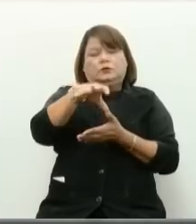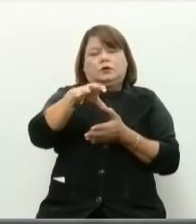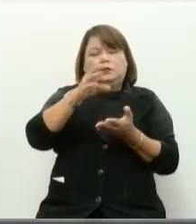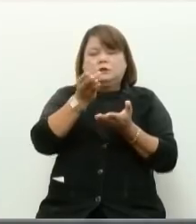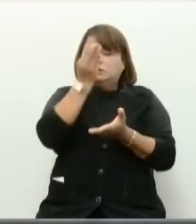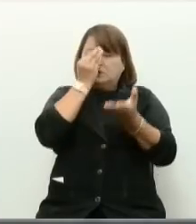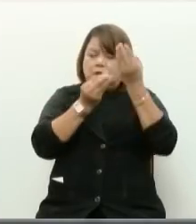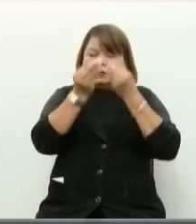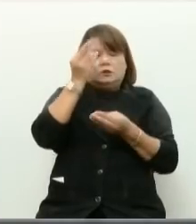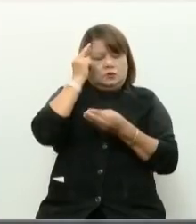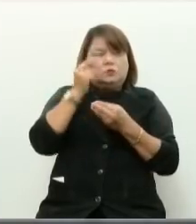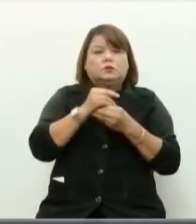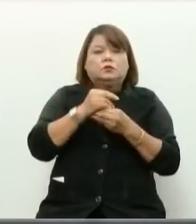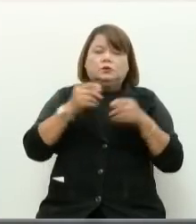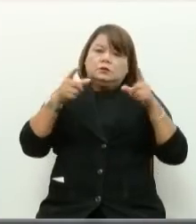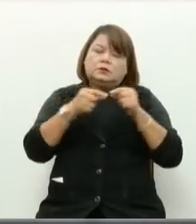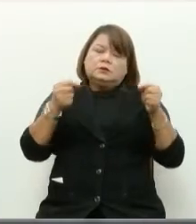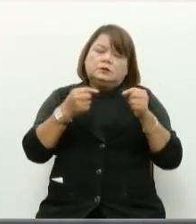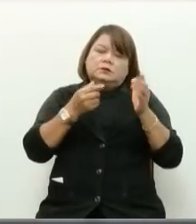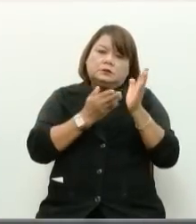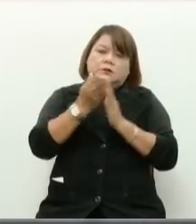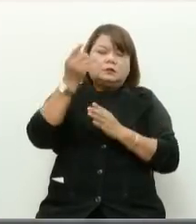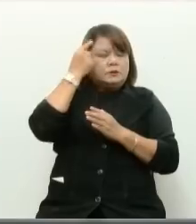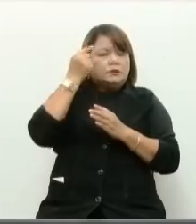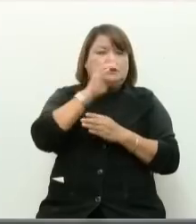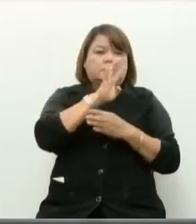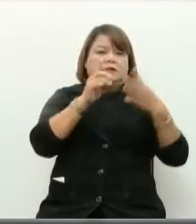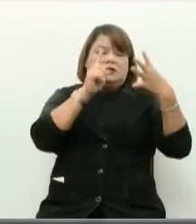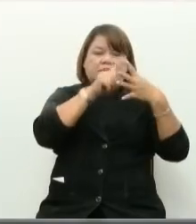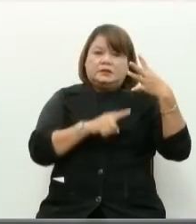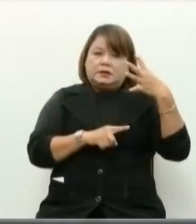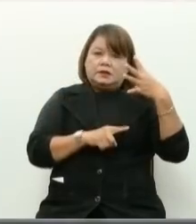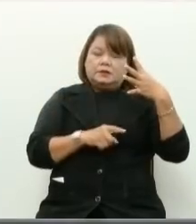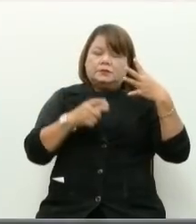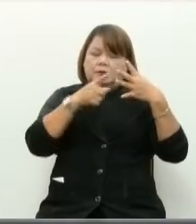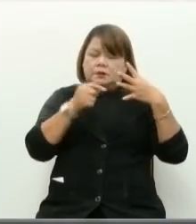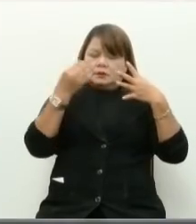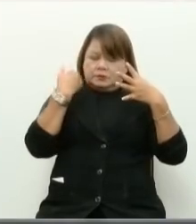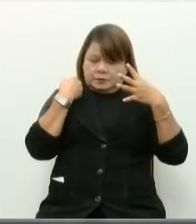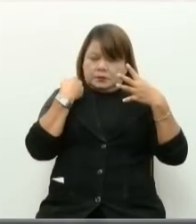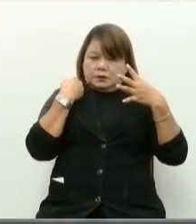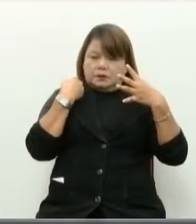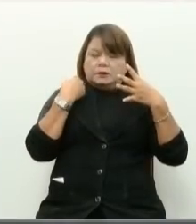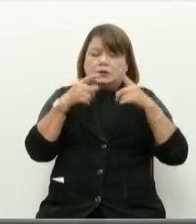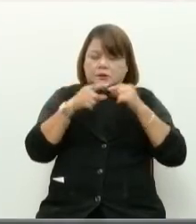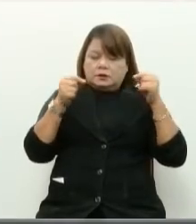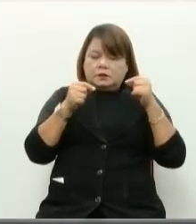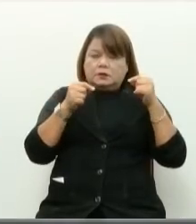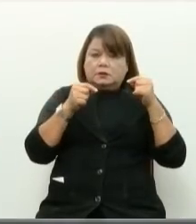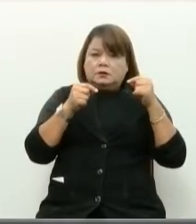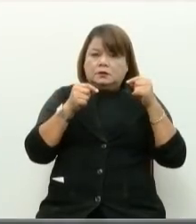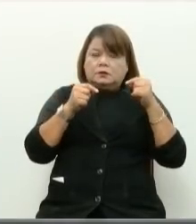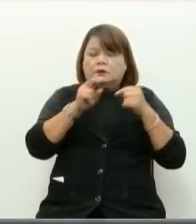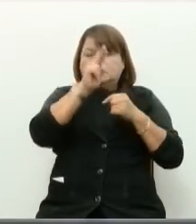ฉะนั้นประเด็นแนวคิด4ด้าน4เรื่องเนี่ยจึงเป็นประเด็นที่จะเกิดขึ้นในเรื่องของการ